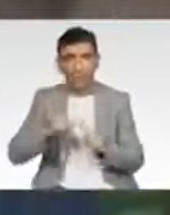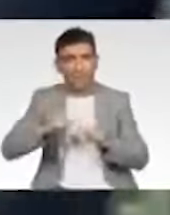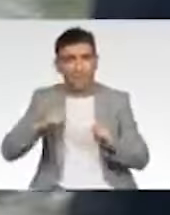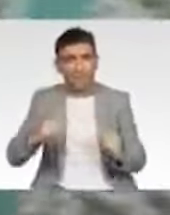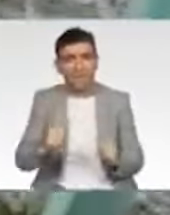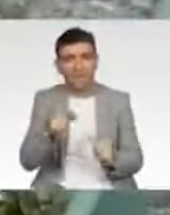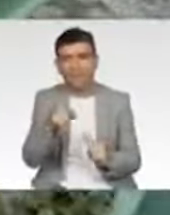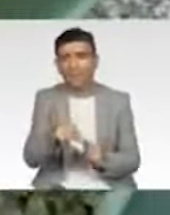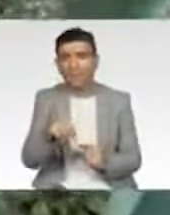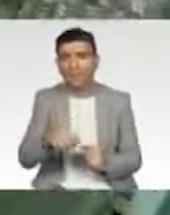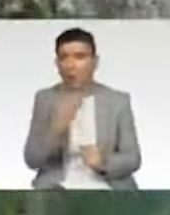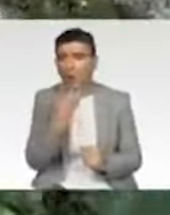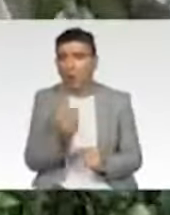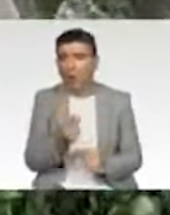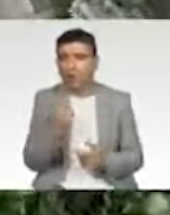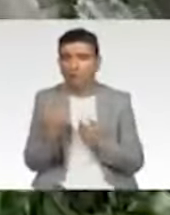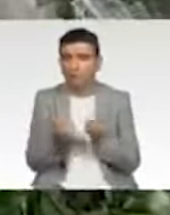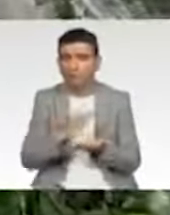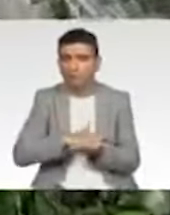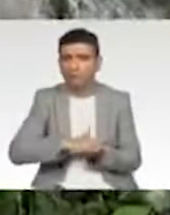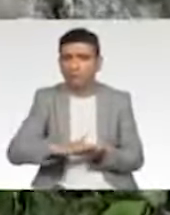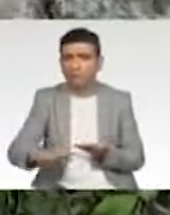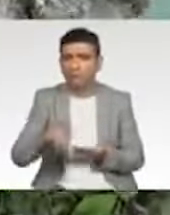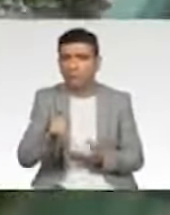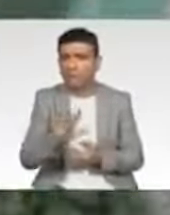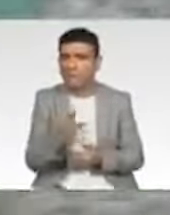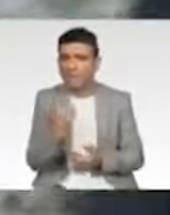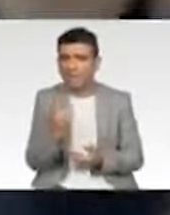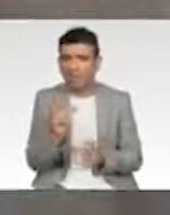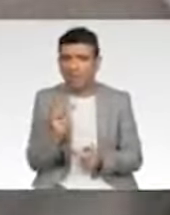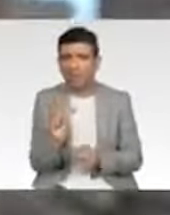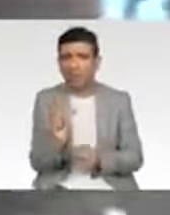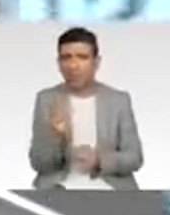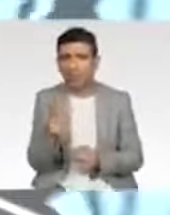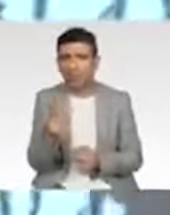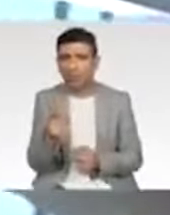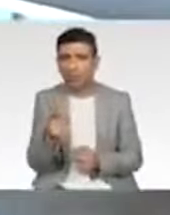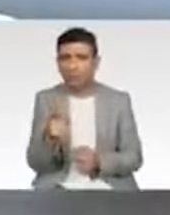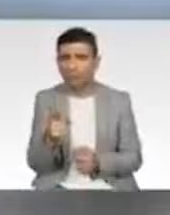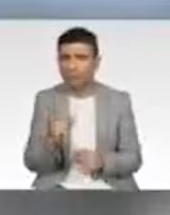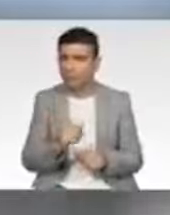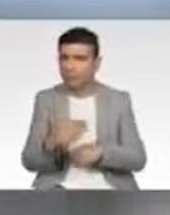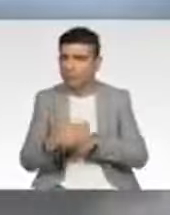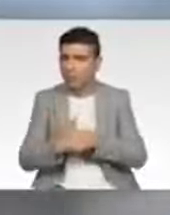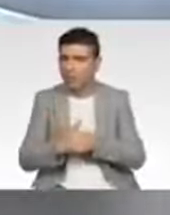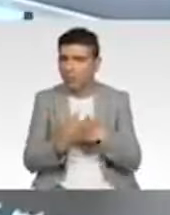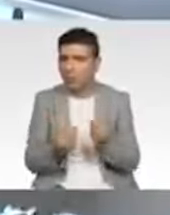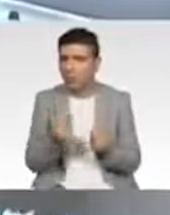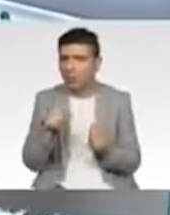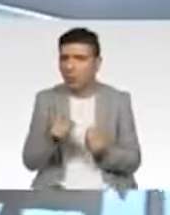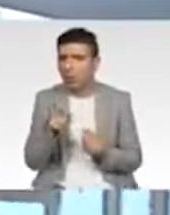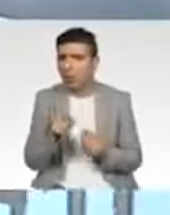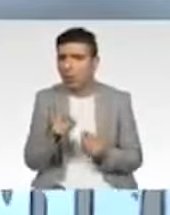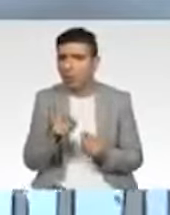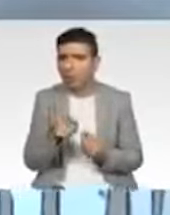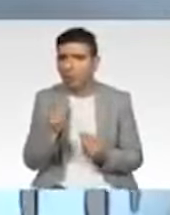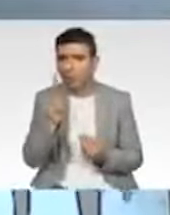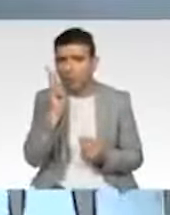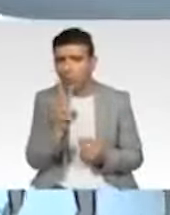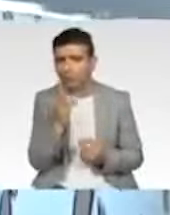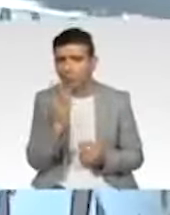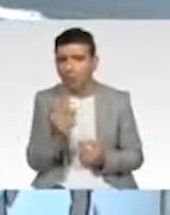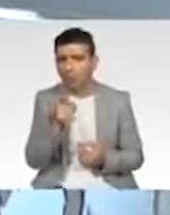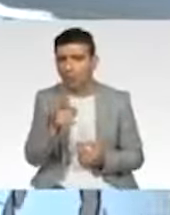çaylar burada soldurmaya serilmek üzere belli bir kalınlığa geliştirmemiz lazım. Çünkü buhar alttan görmüş